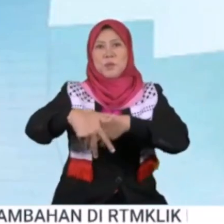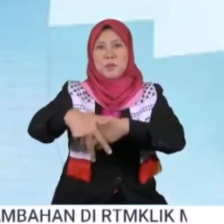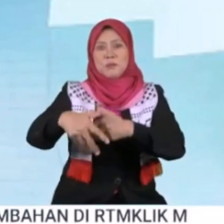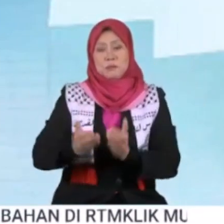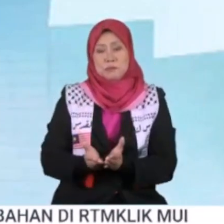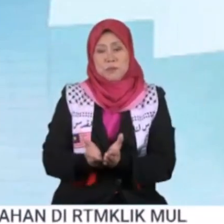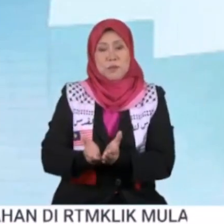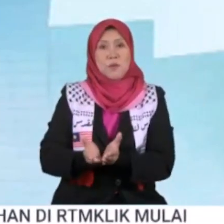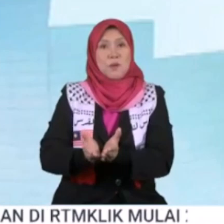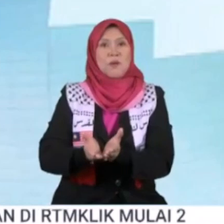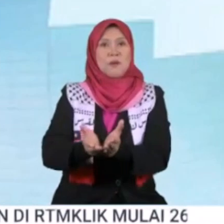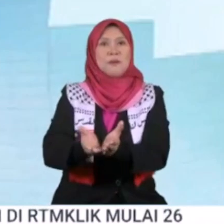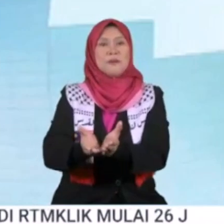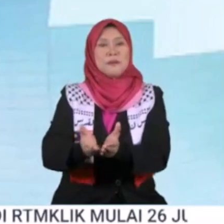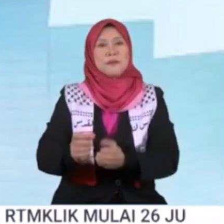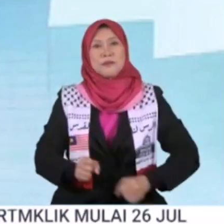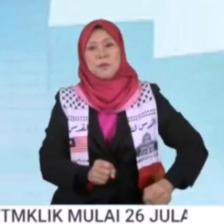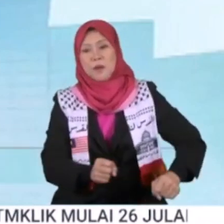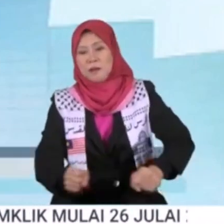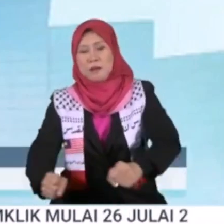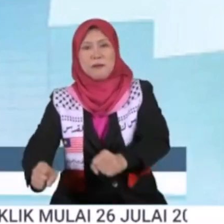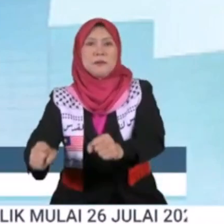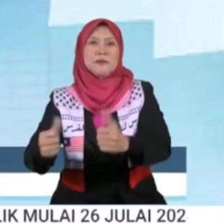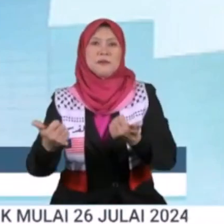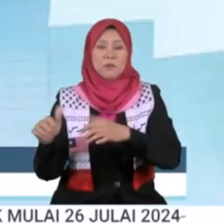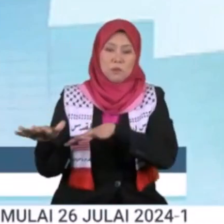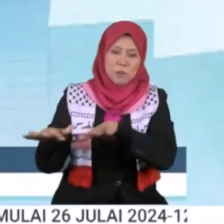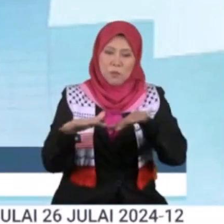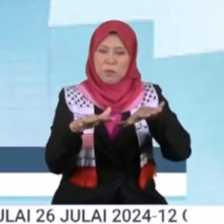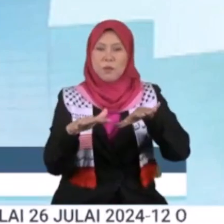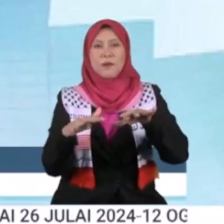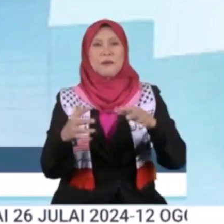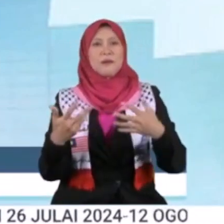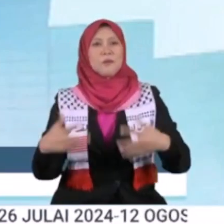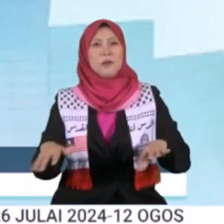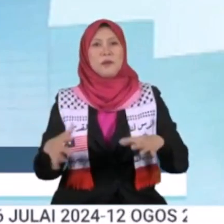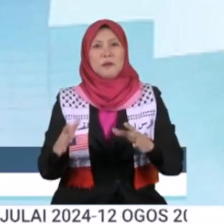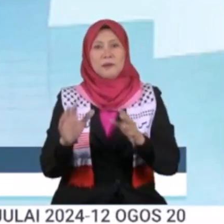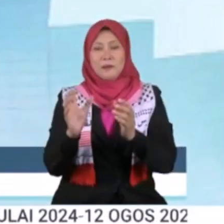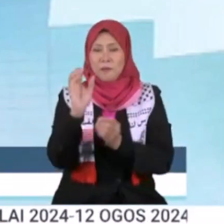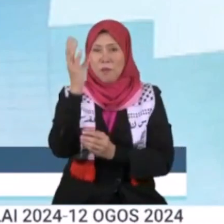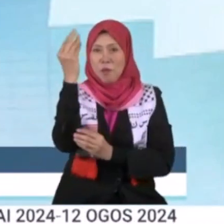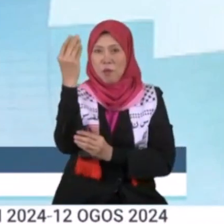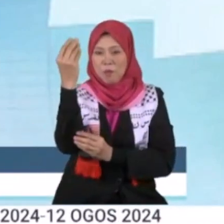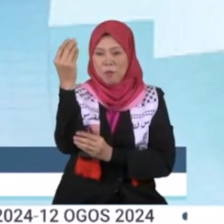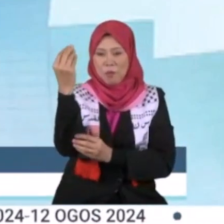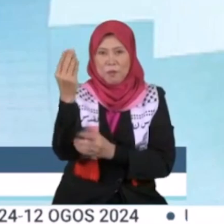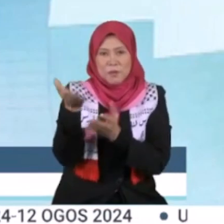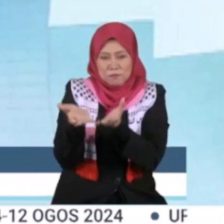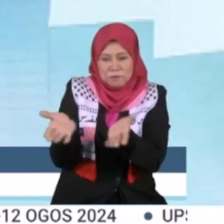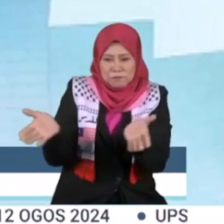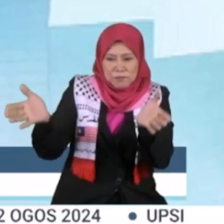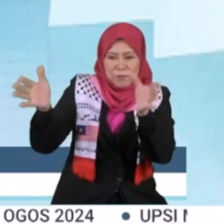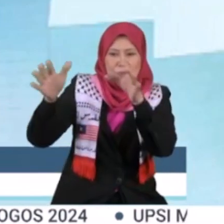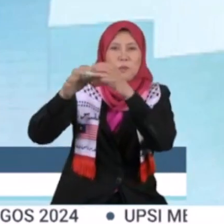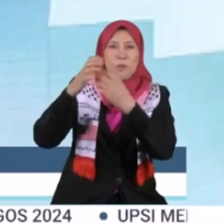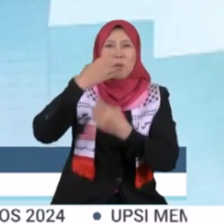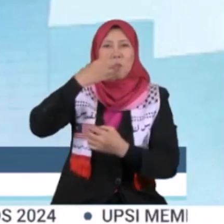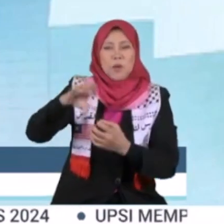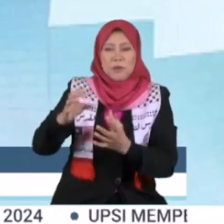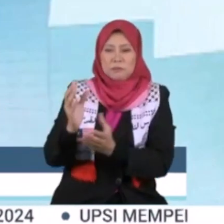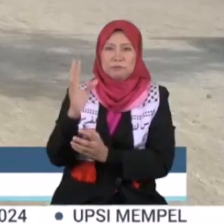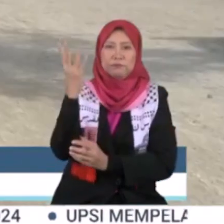bot di Sungai Sen, elemen lain yang mencuri tumpuan adalah reka bentuk kawah obornya yang seperti balon panas. Izwan Saman ada